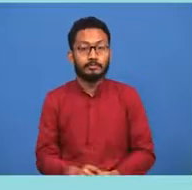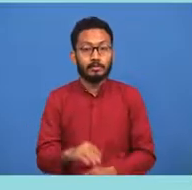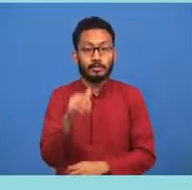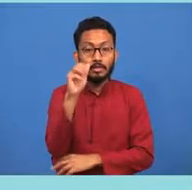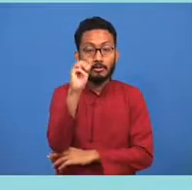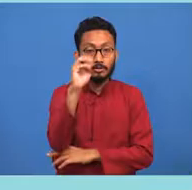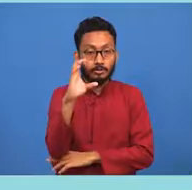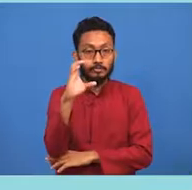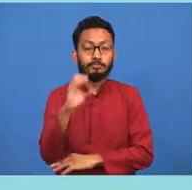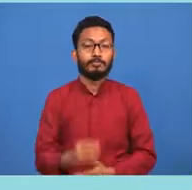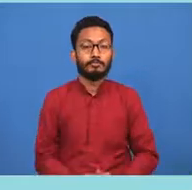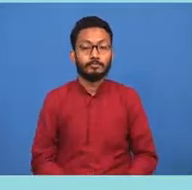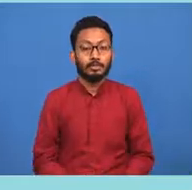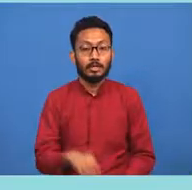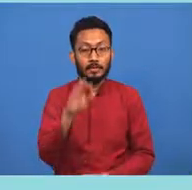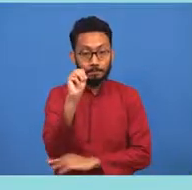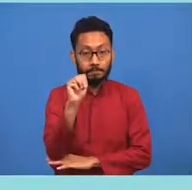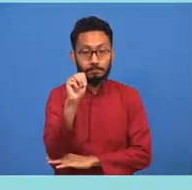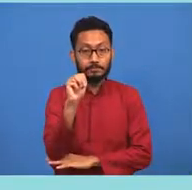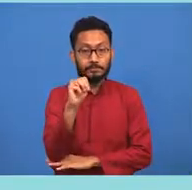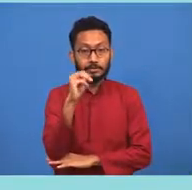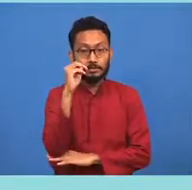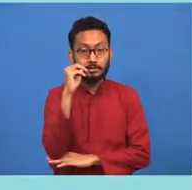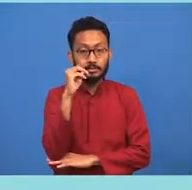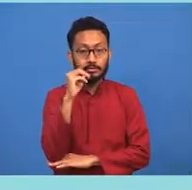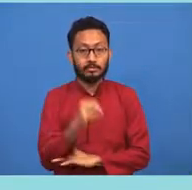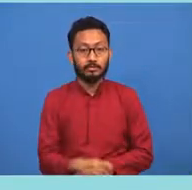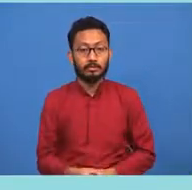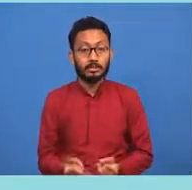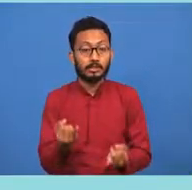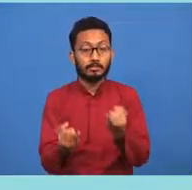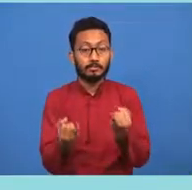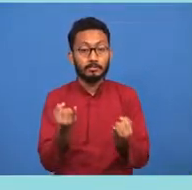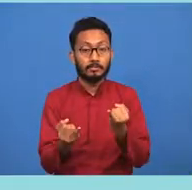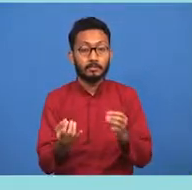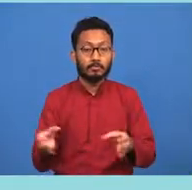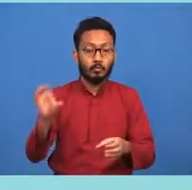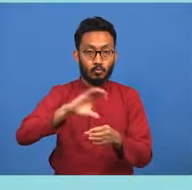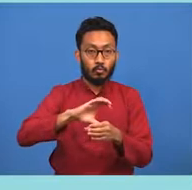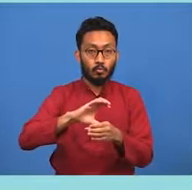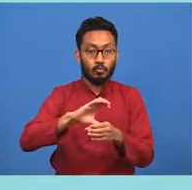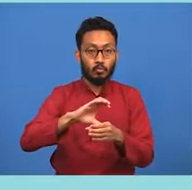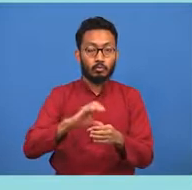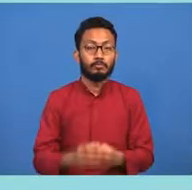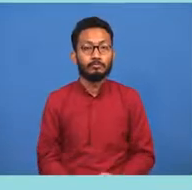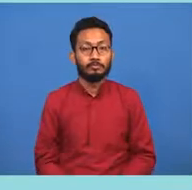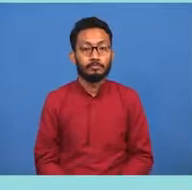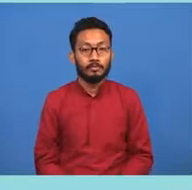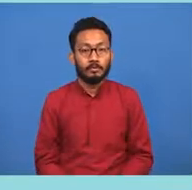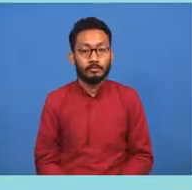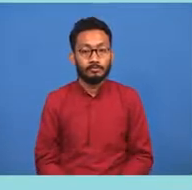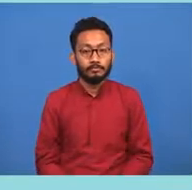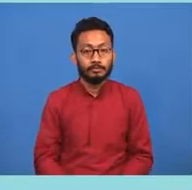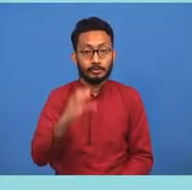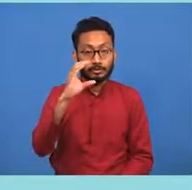di mana M adalah jisim campuran larutan aqueous, C adalah muatan haba